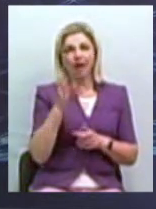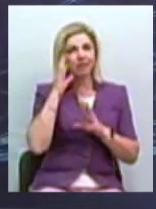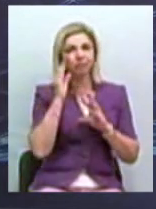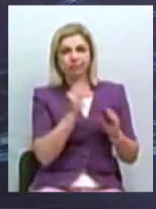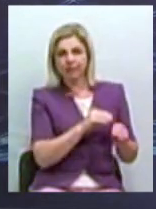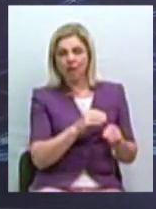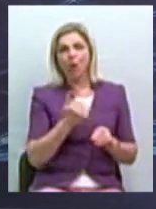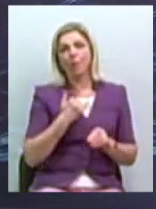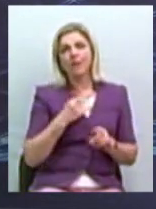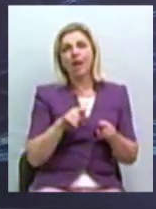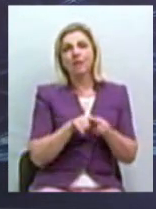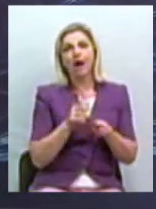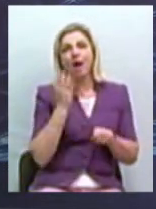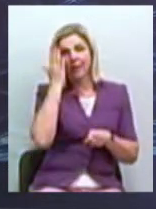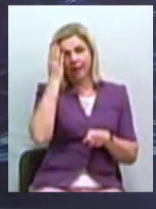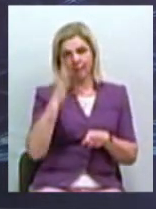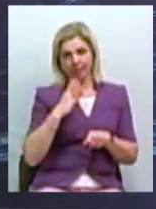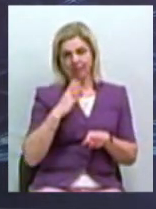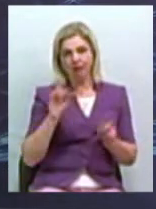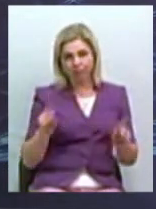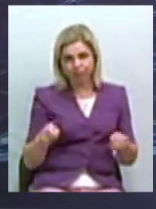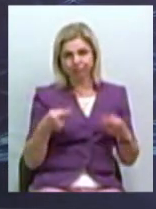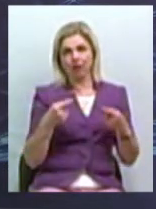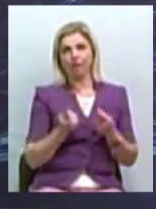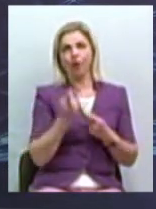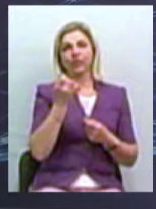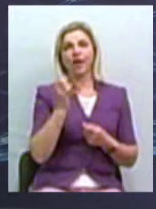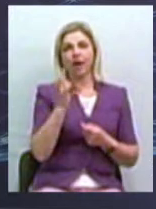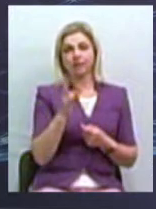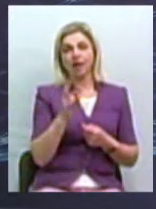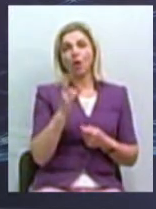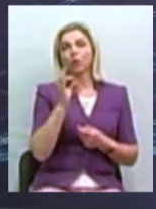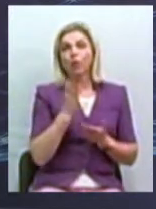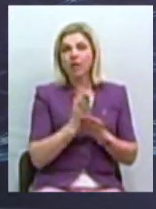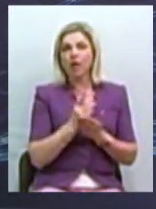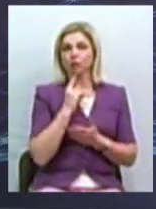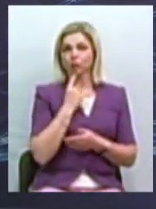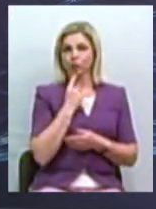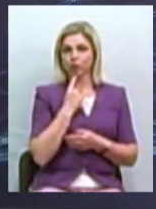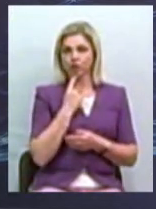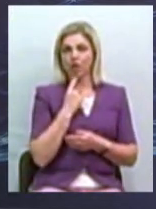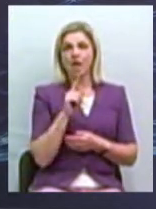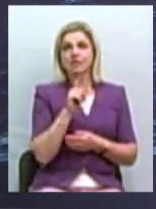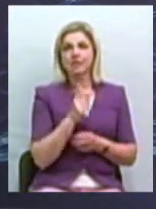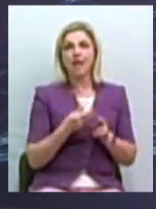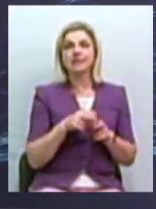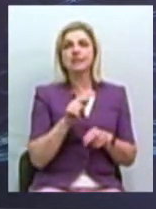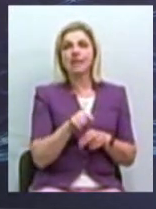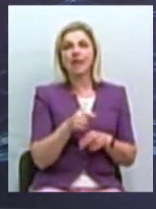була така мрія зробити фонтан. Але є певні труднощі, тому що за цей